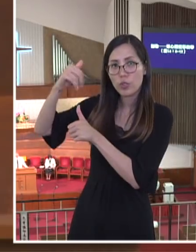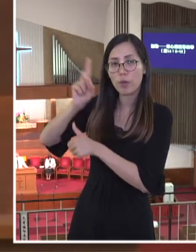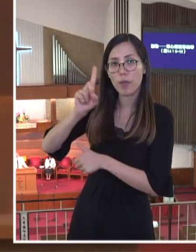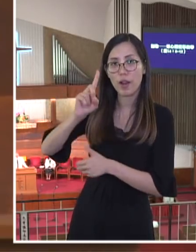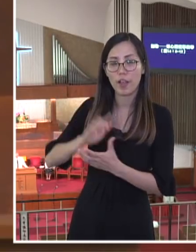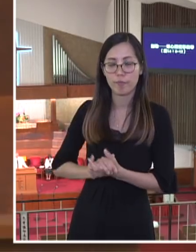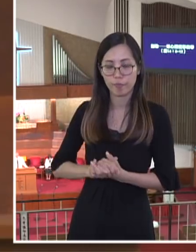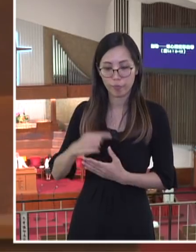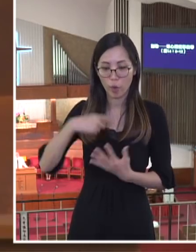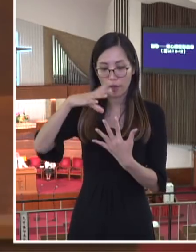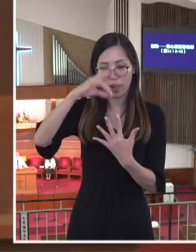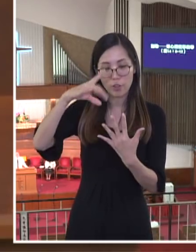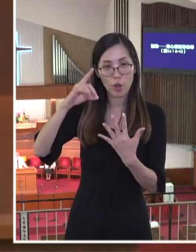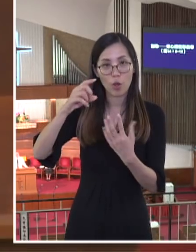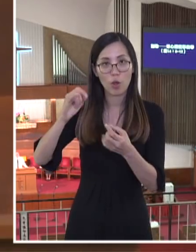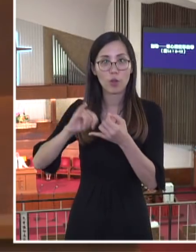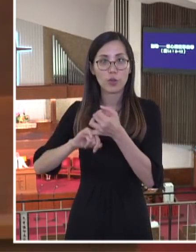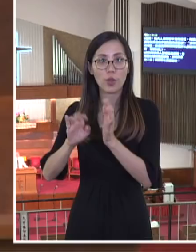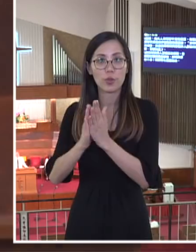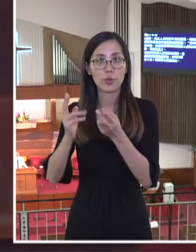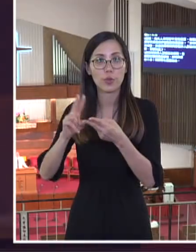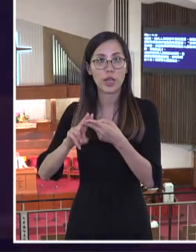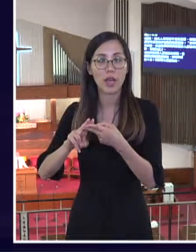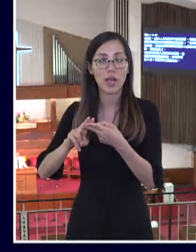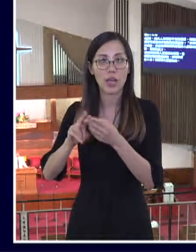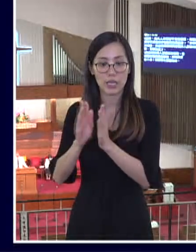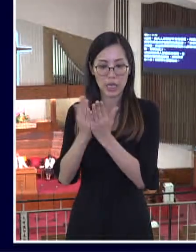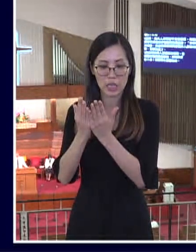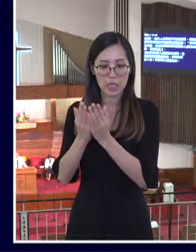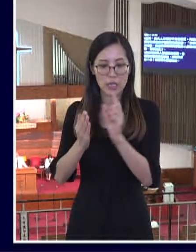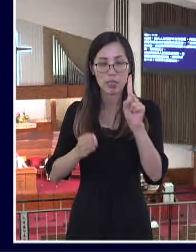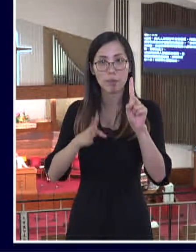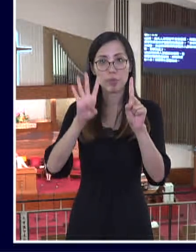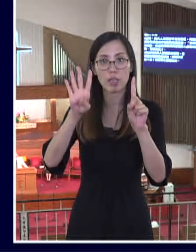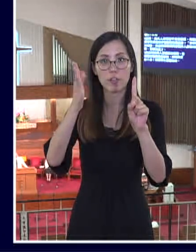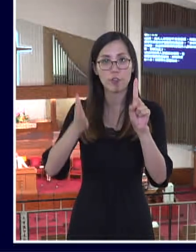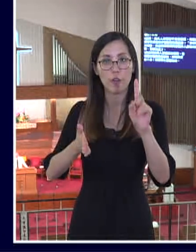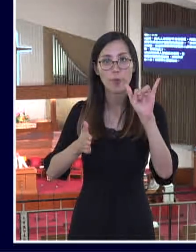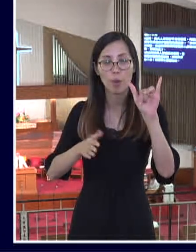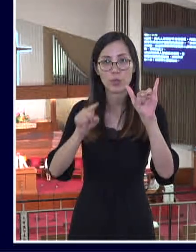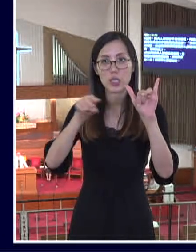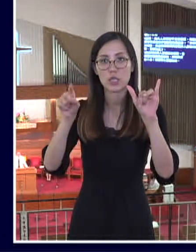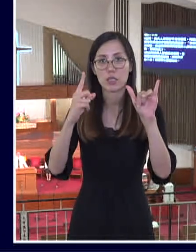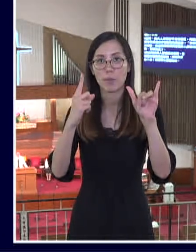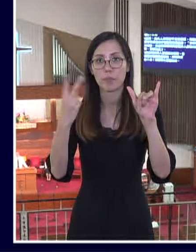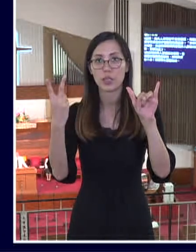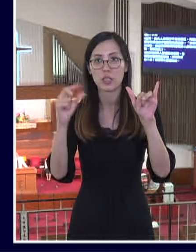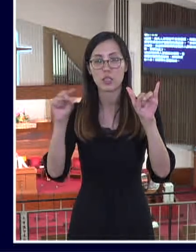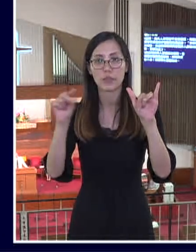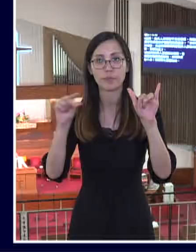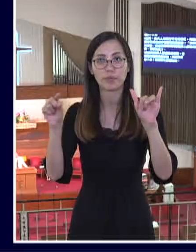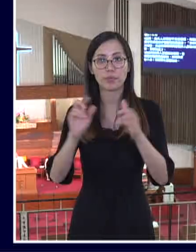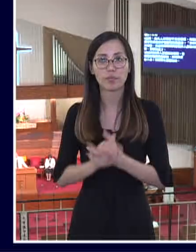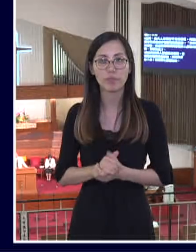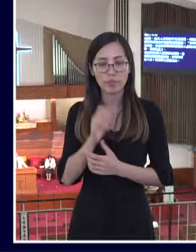的第14章6到12節，這裡講到是約書